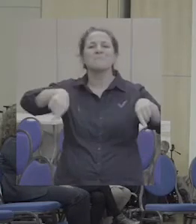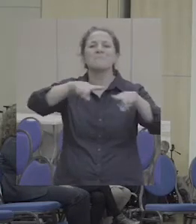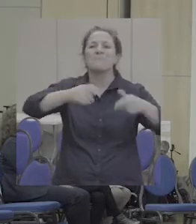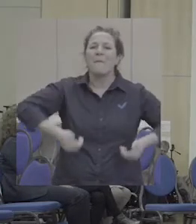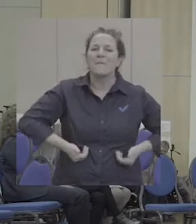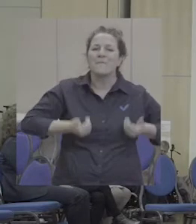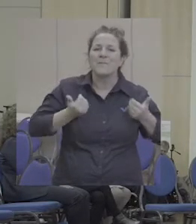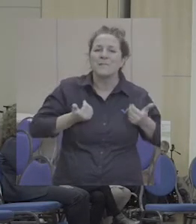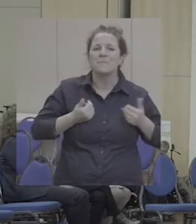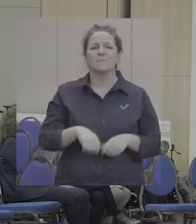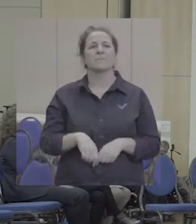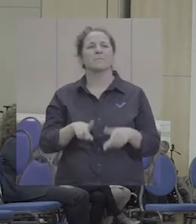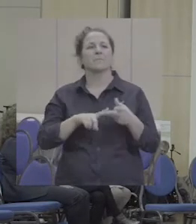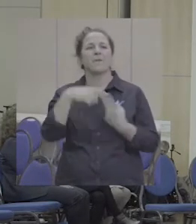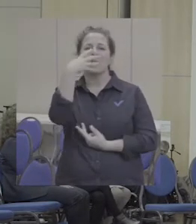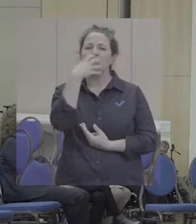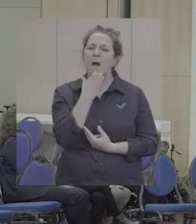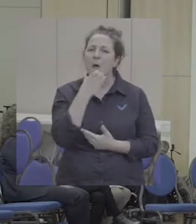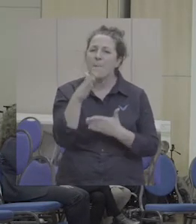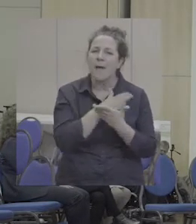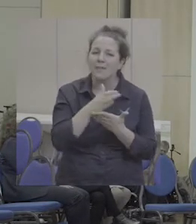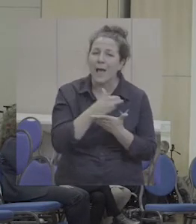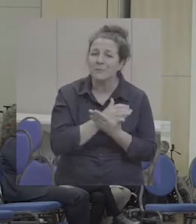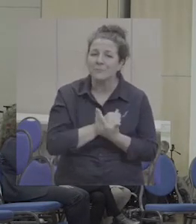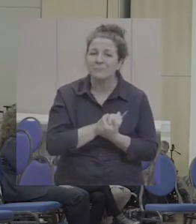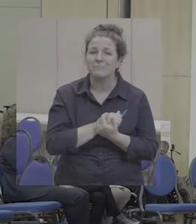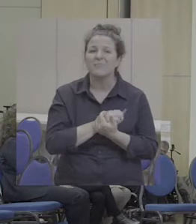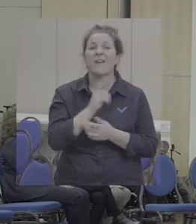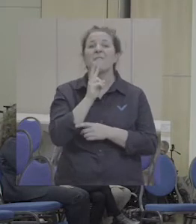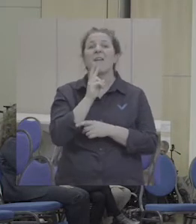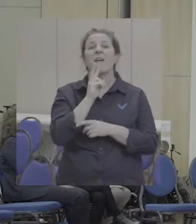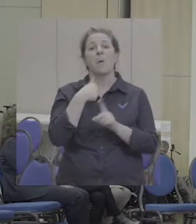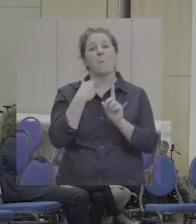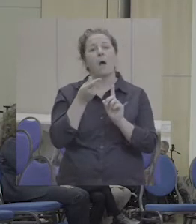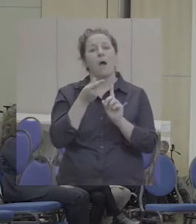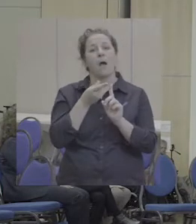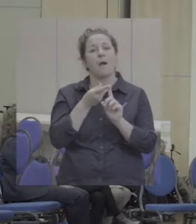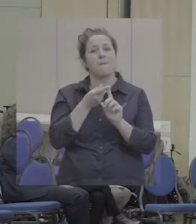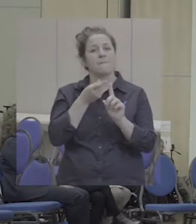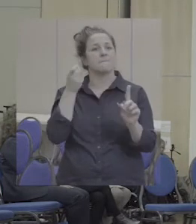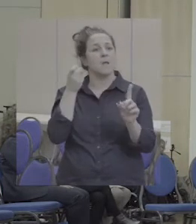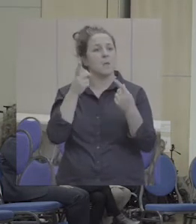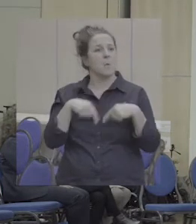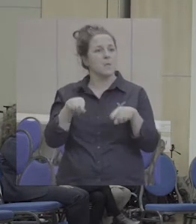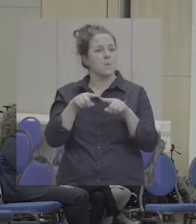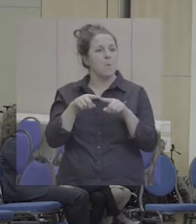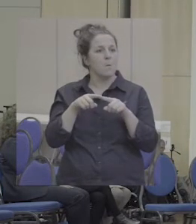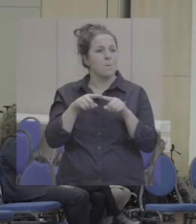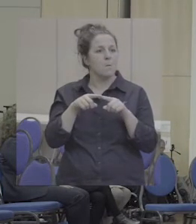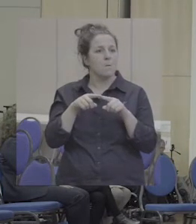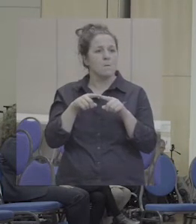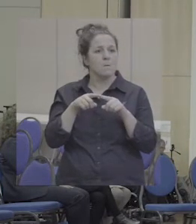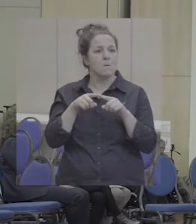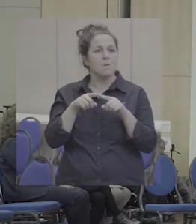apportait, pour les valeurs de partage aussi, parce que je viens du milieu associatif. Et ça